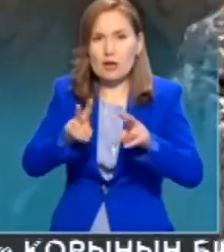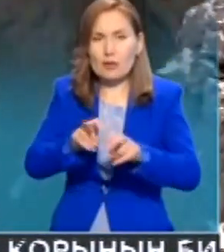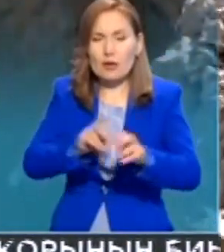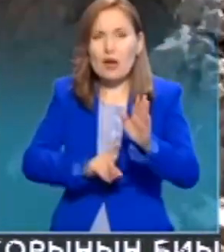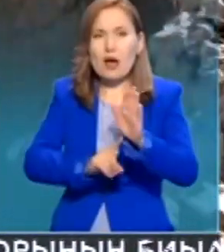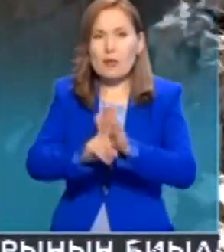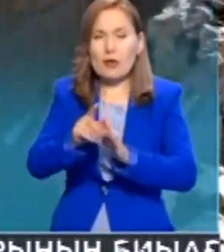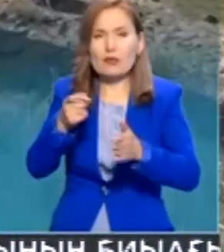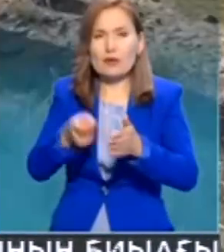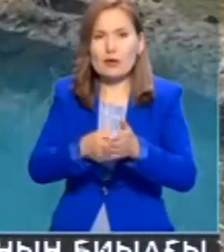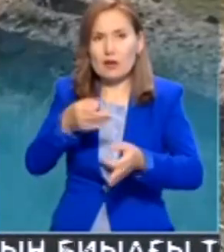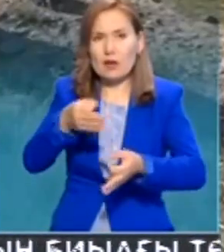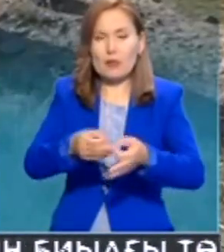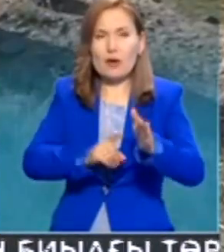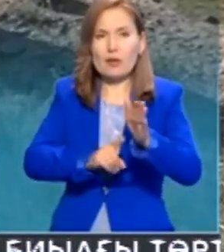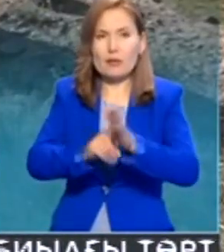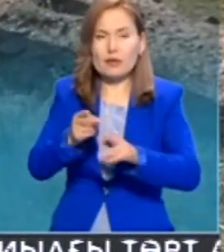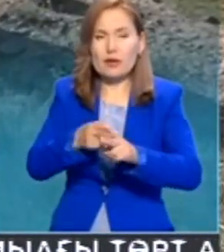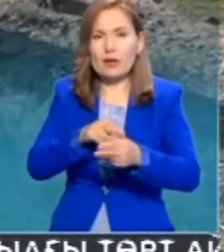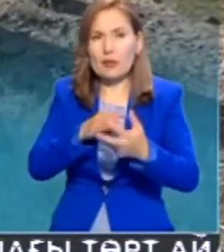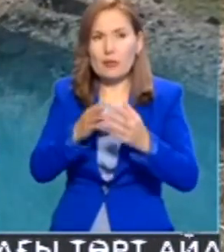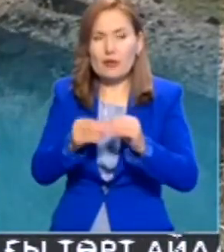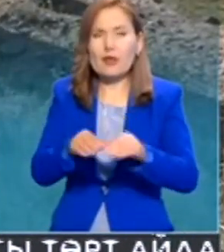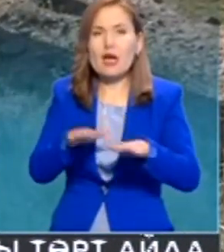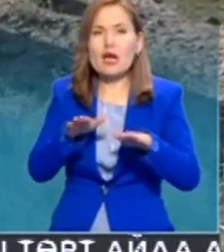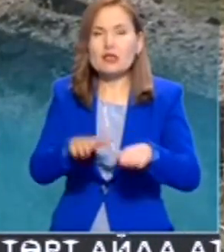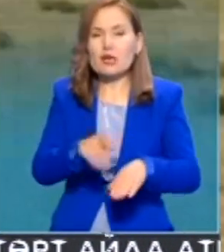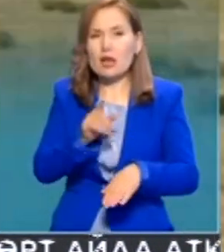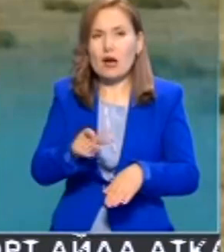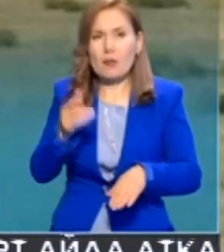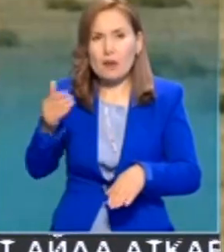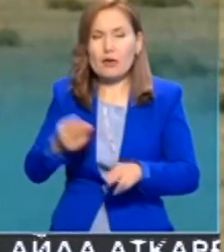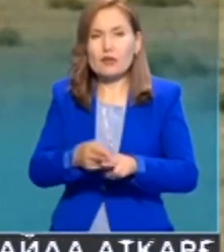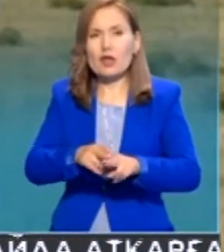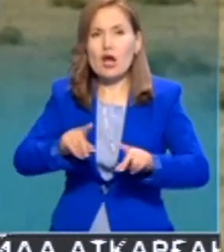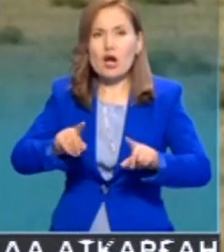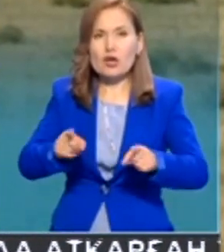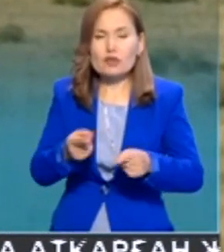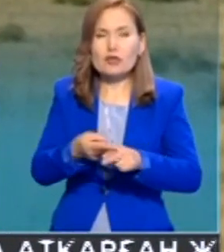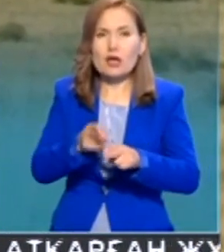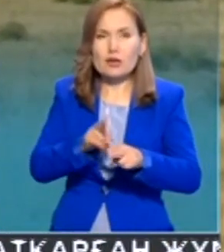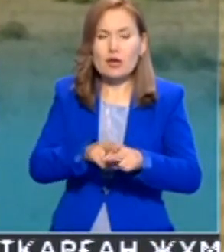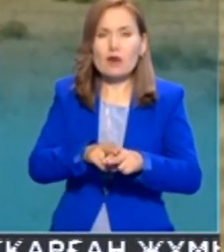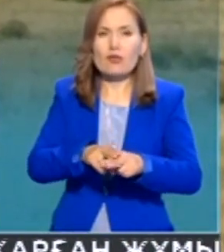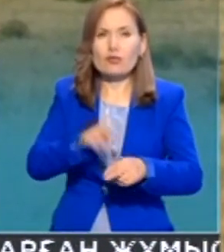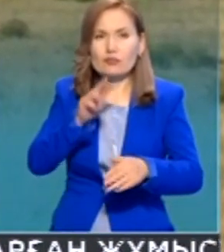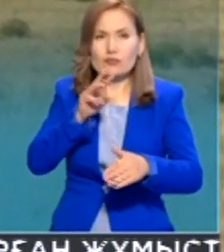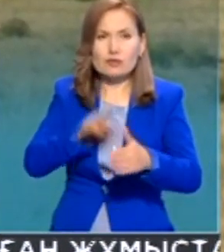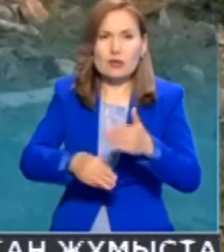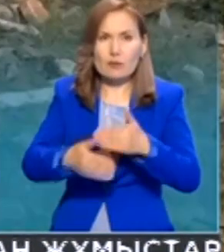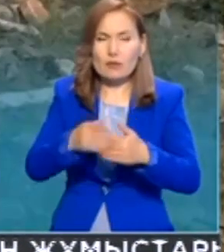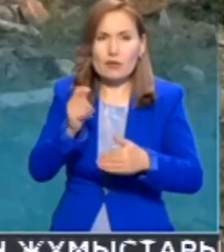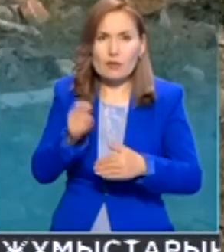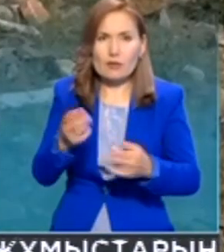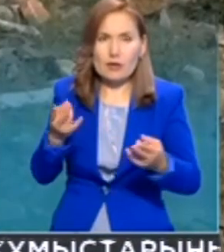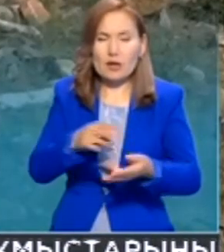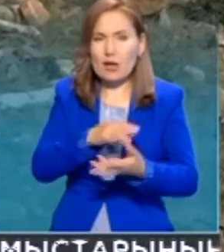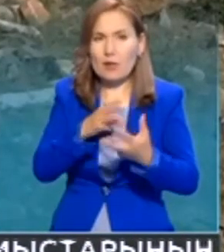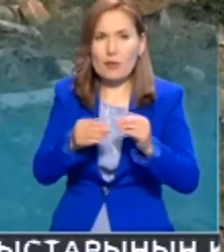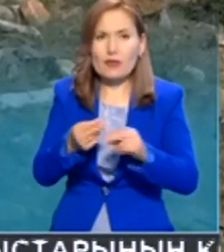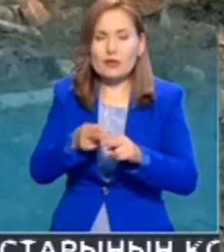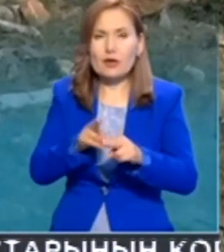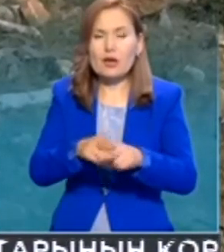бабы бойынша хаттама толтырған. Алайда жергілікті тұрғындар ұсталғандардың жазаланатындығына күмәнмен қарап отыр. Өйткені осыған